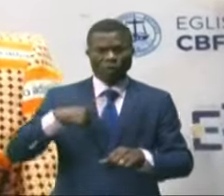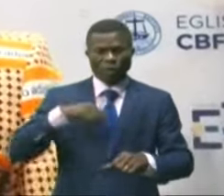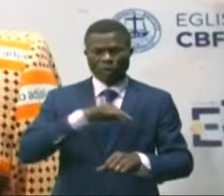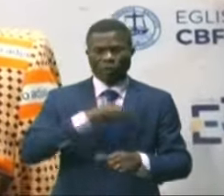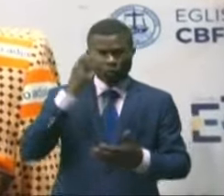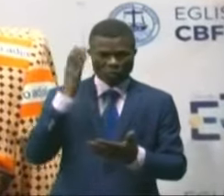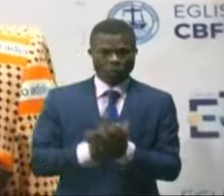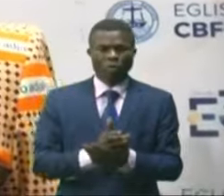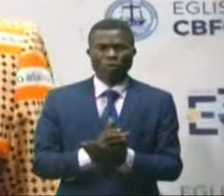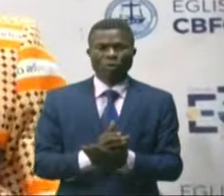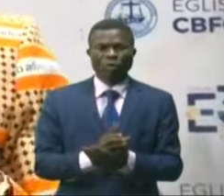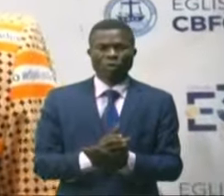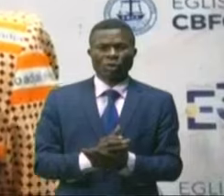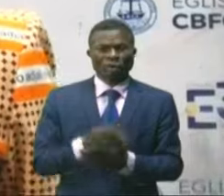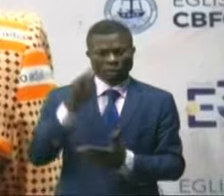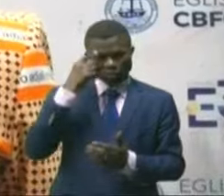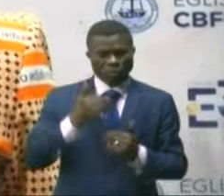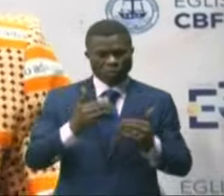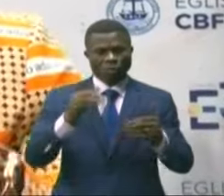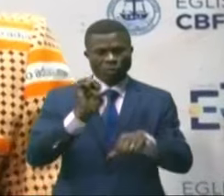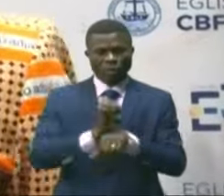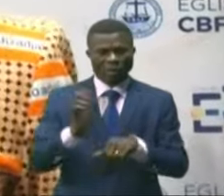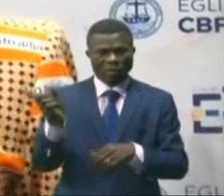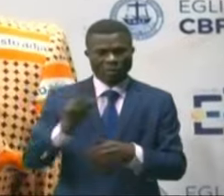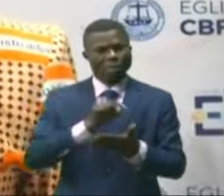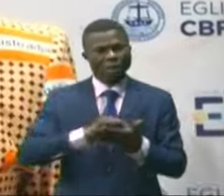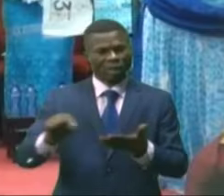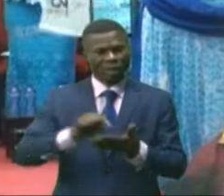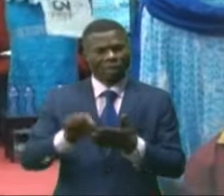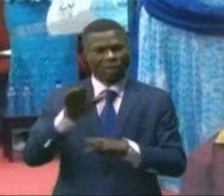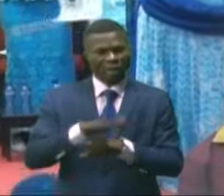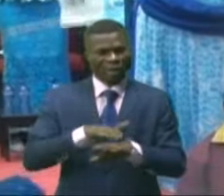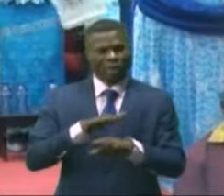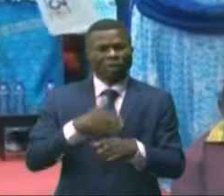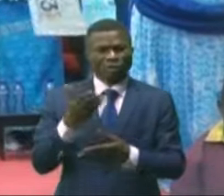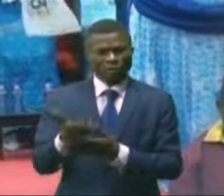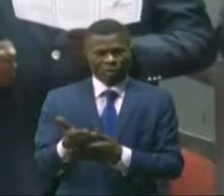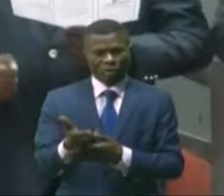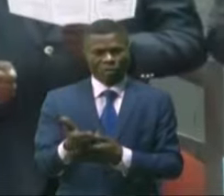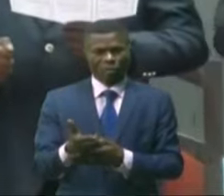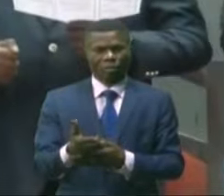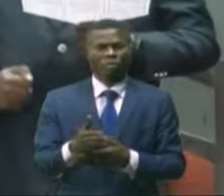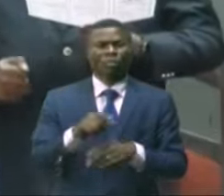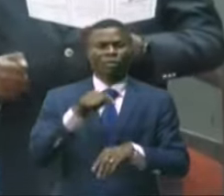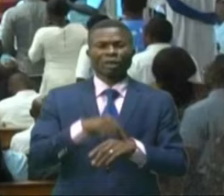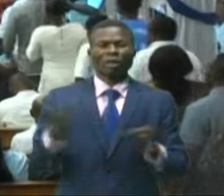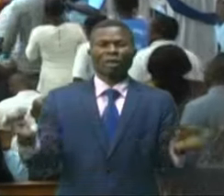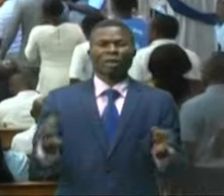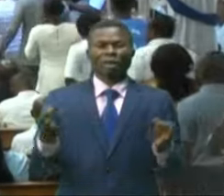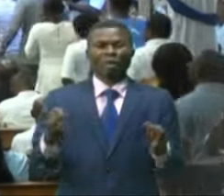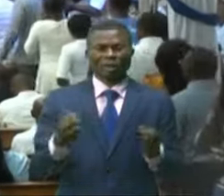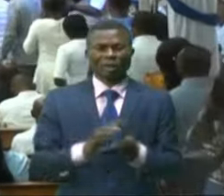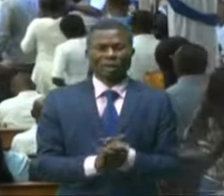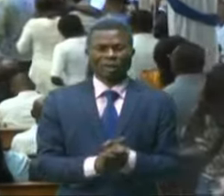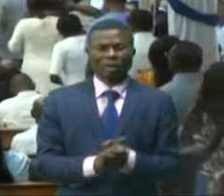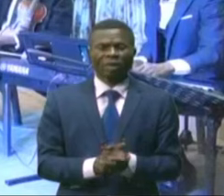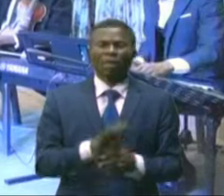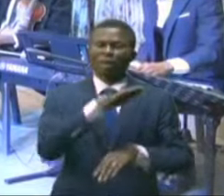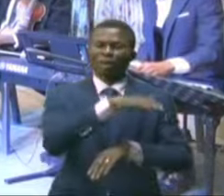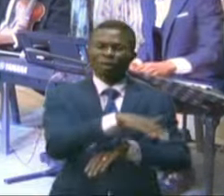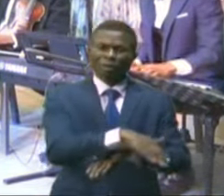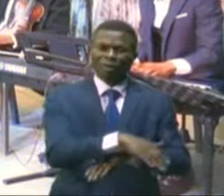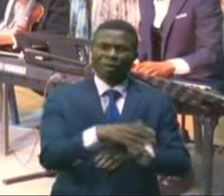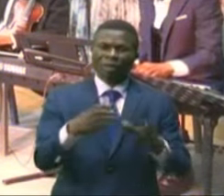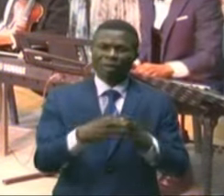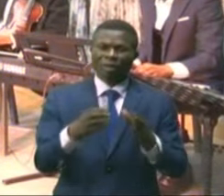devons lutter pour les éliminer progressivement. Ce moment festif a atteint son paroxysme dans la soirée avec